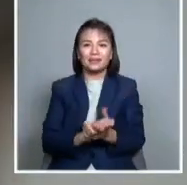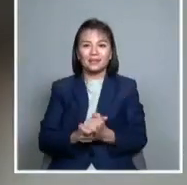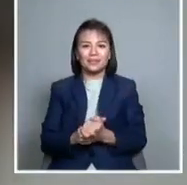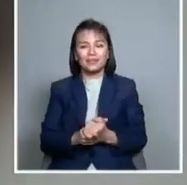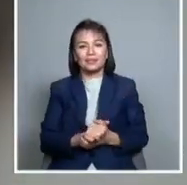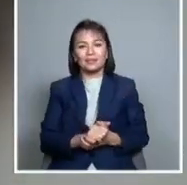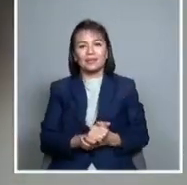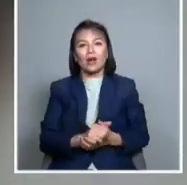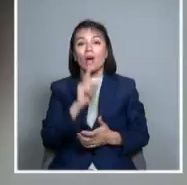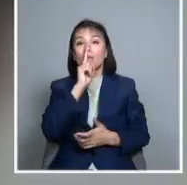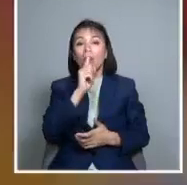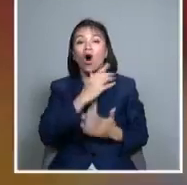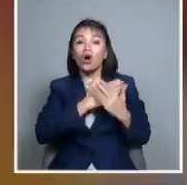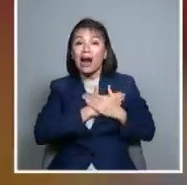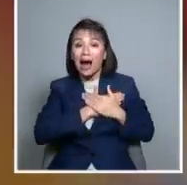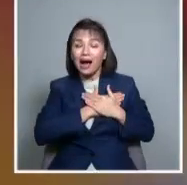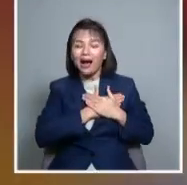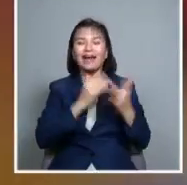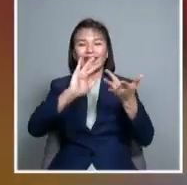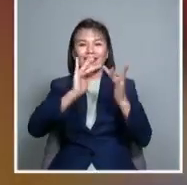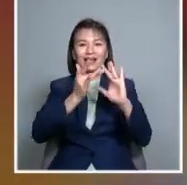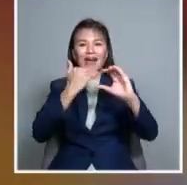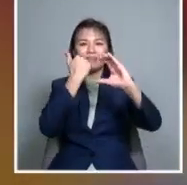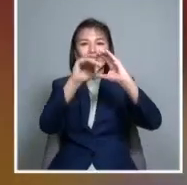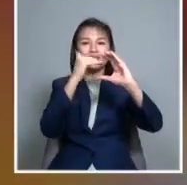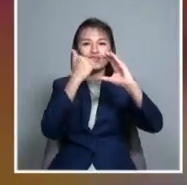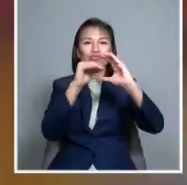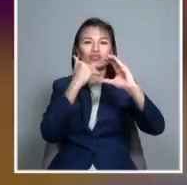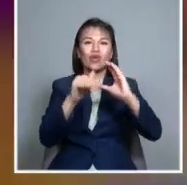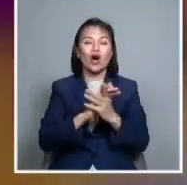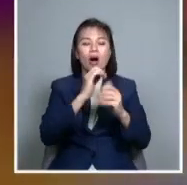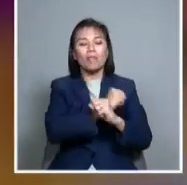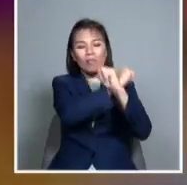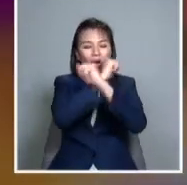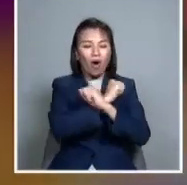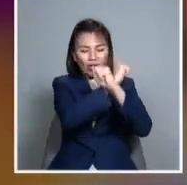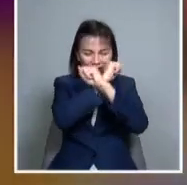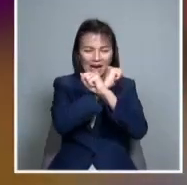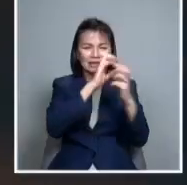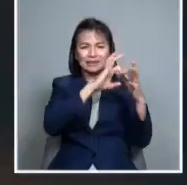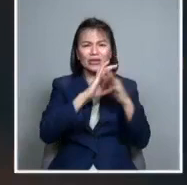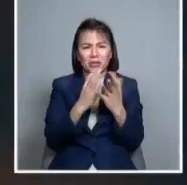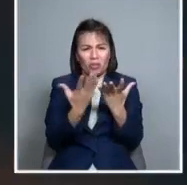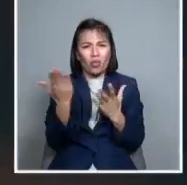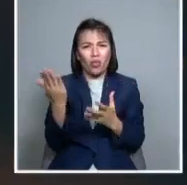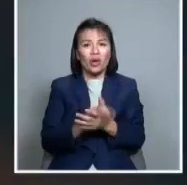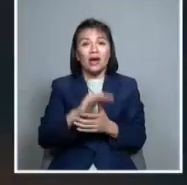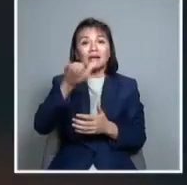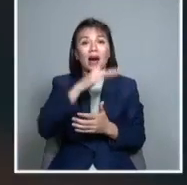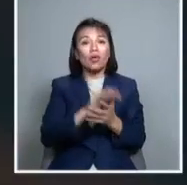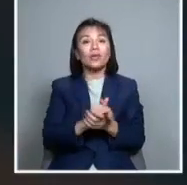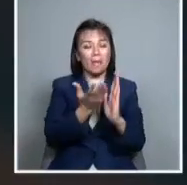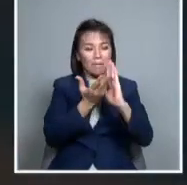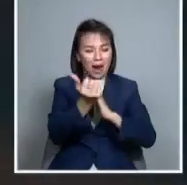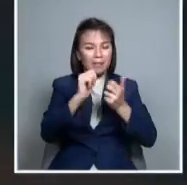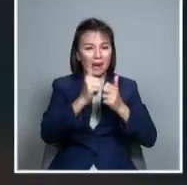นะเราก็บอกรักทันสื่อออนไลน์แบบนี้เพื่อป้องกันคะนี้นะคะอันนี้หากทุกคนร่วมมือร่วมใจกันเราคนไทยก็จะเผา